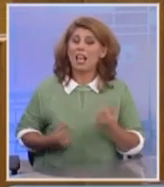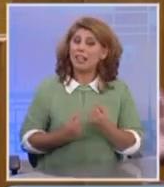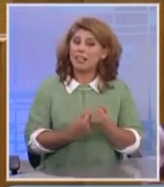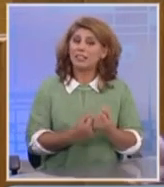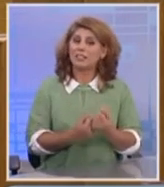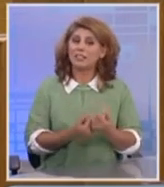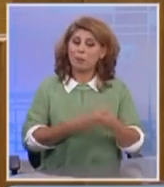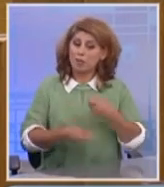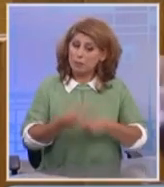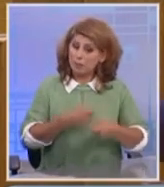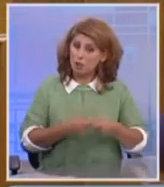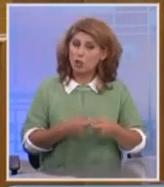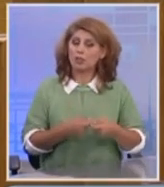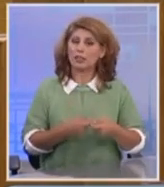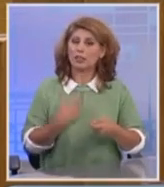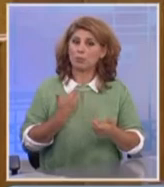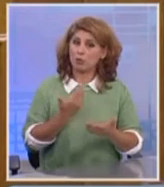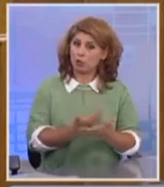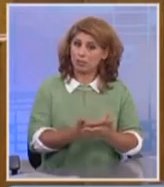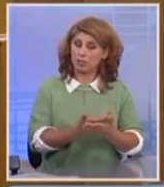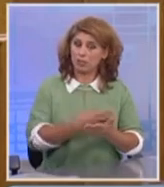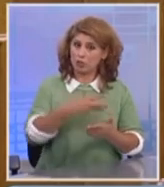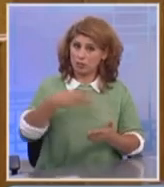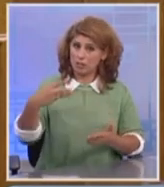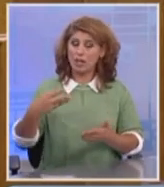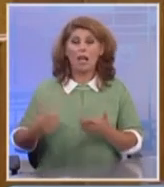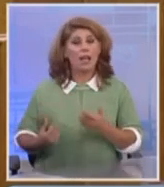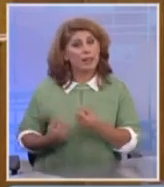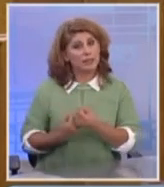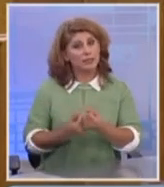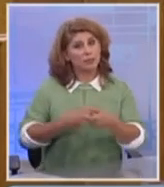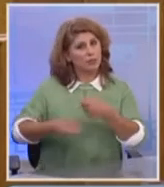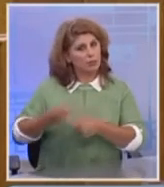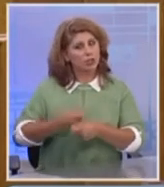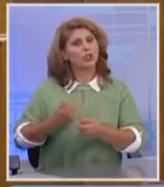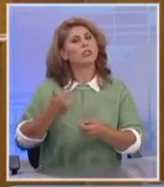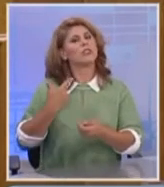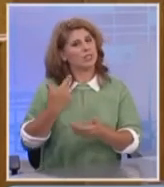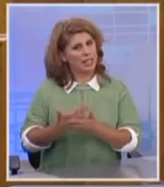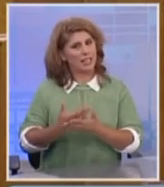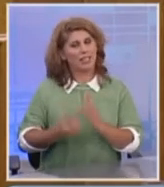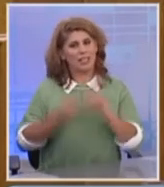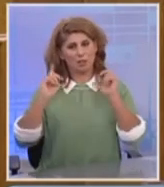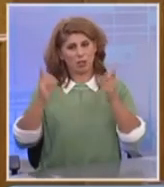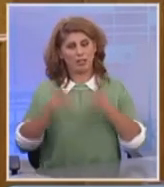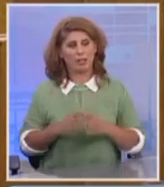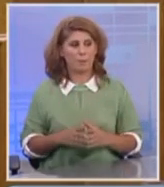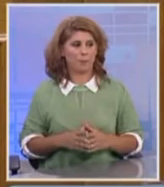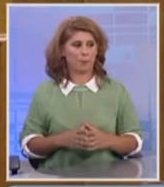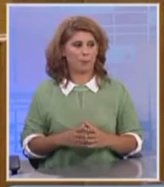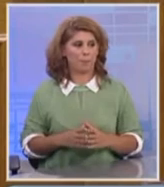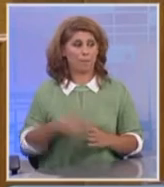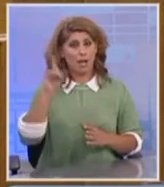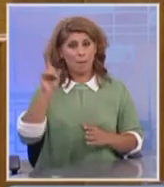της επιχειρηματικότητας προτείνει και ο ΣΥΡΙΖΑ, ενίσχυση της επιχειρηματικότητας και η Νέα Δημοκρατία. Μήπως